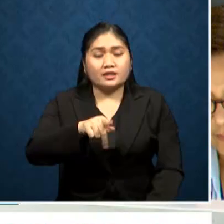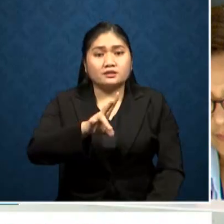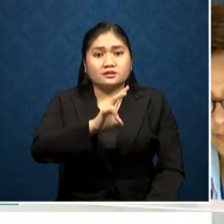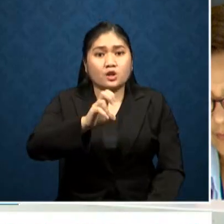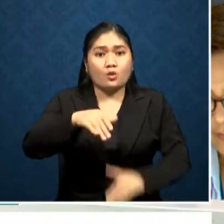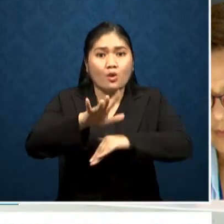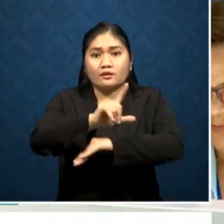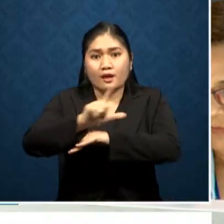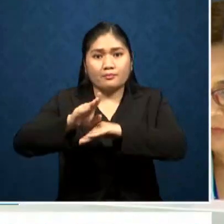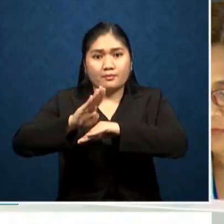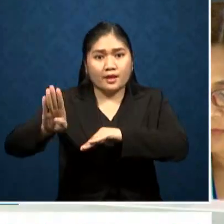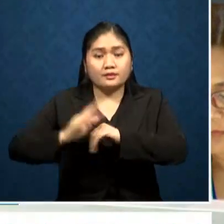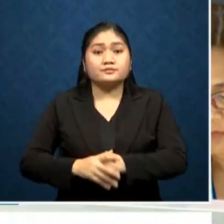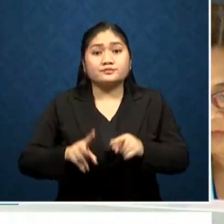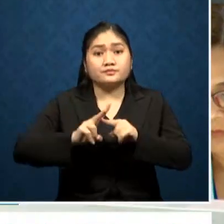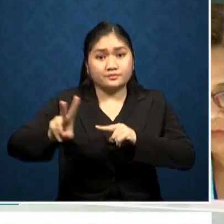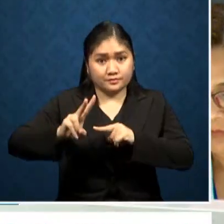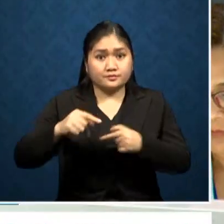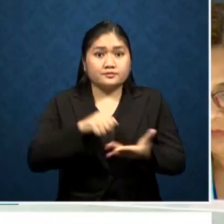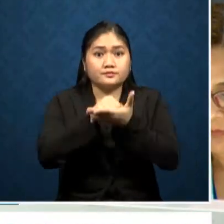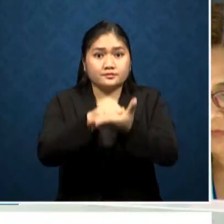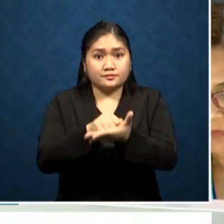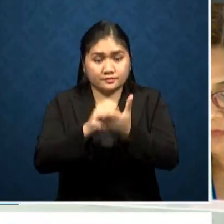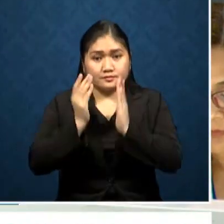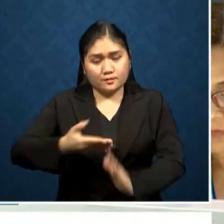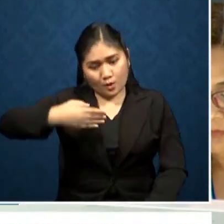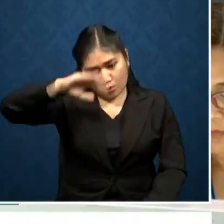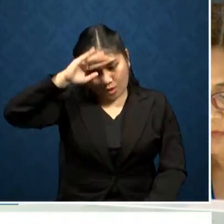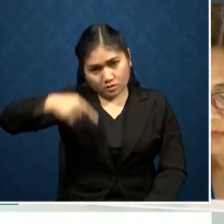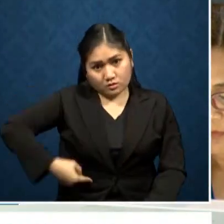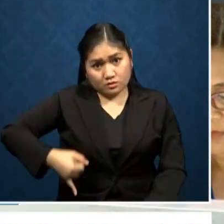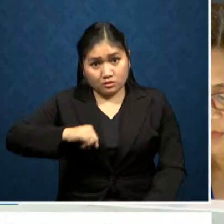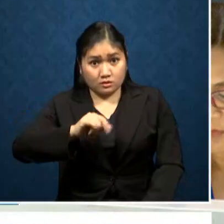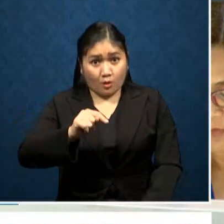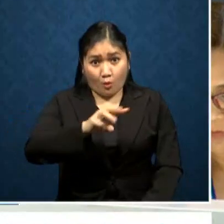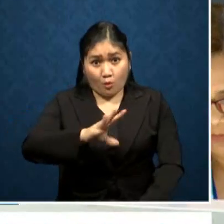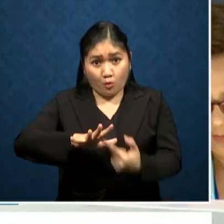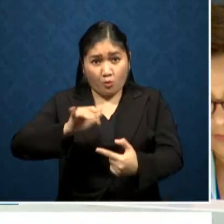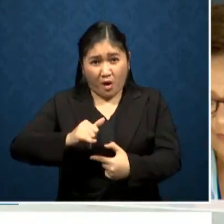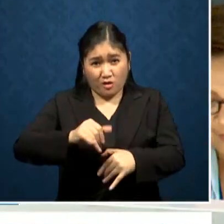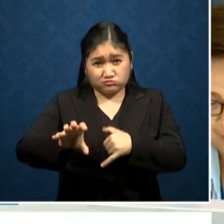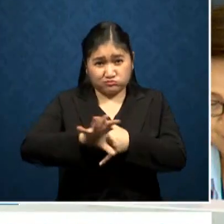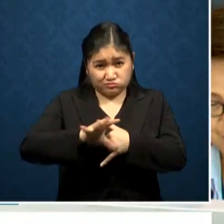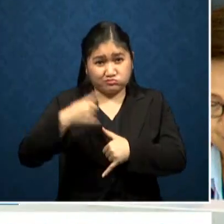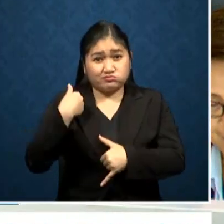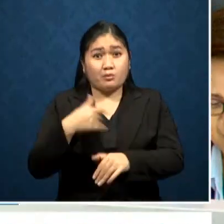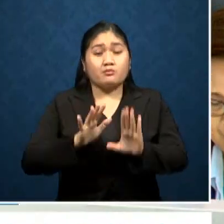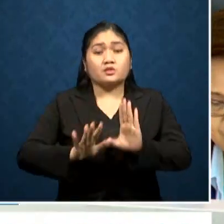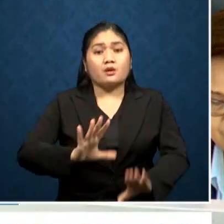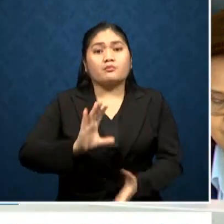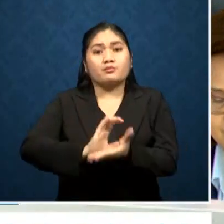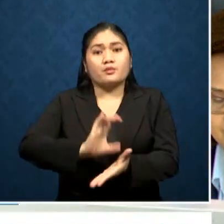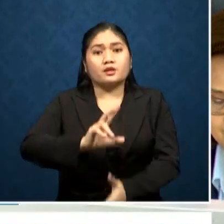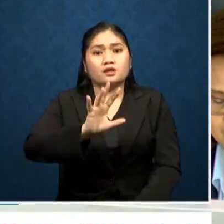11 ล้านบาทรายการที่สองเป็นบิการผู้ป่วยไตไว่เรืหลังงบประมาณ 9731.